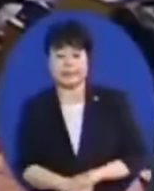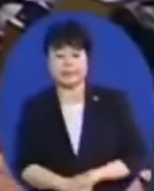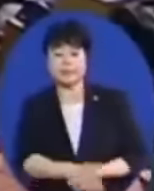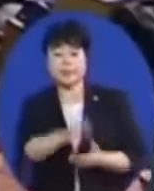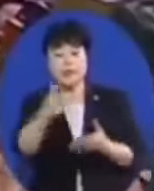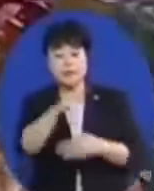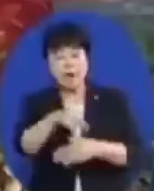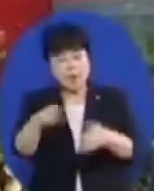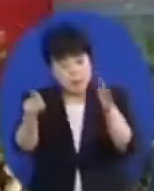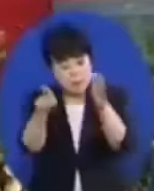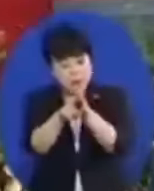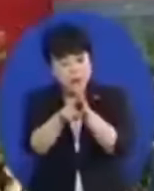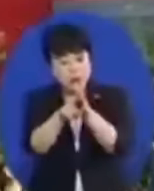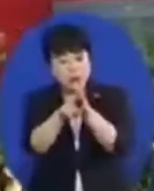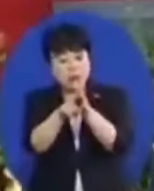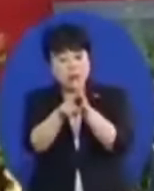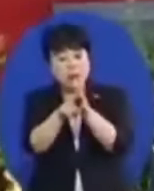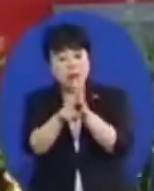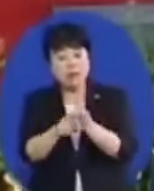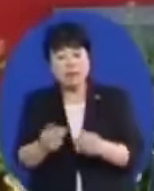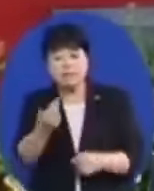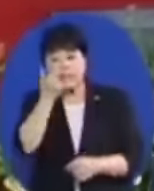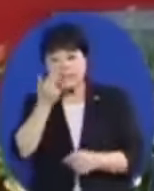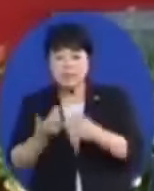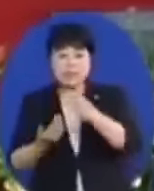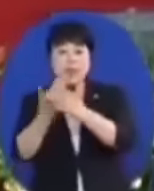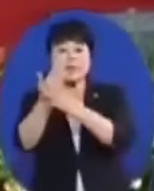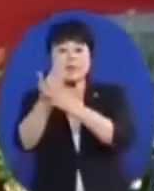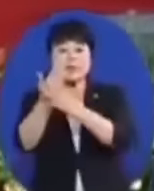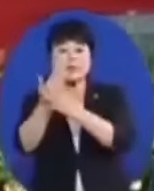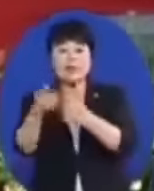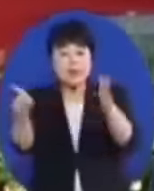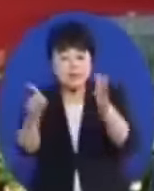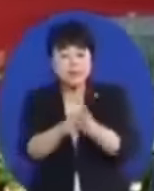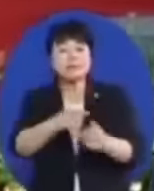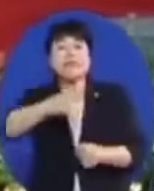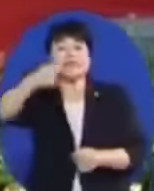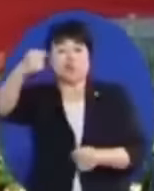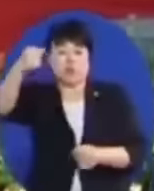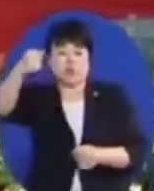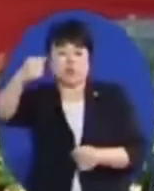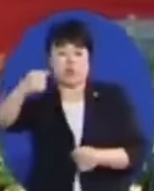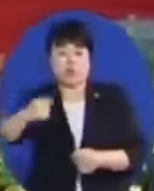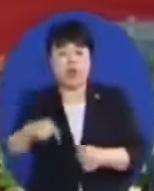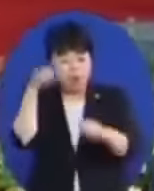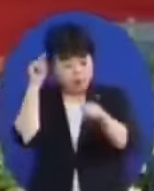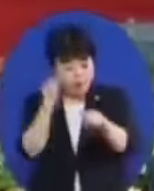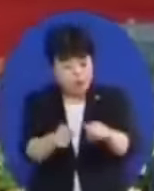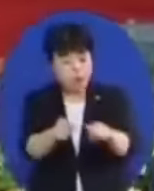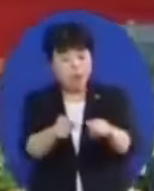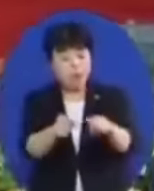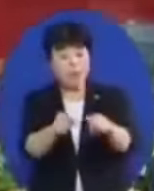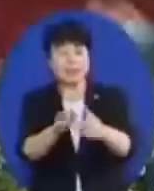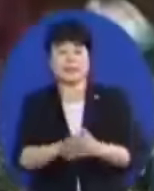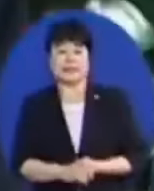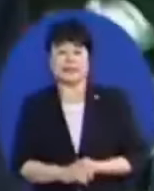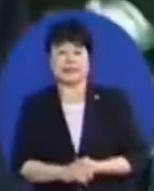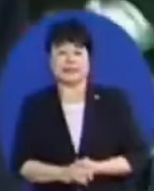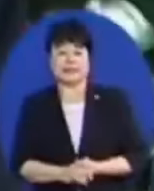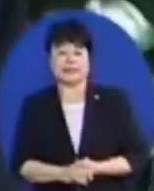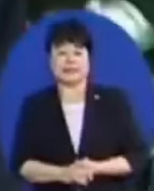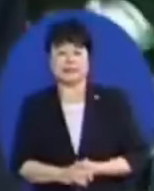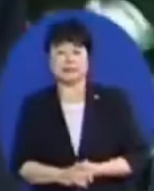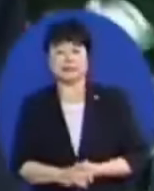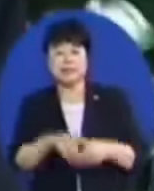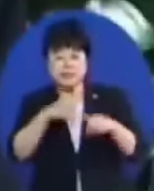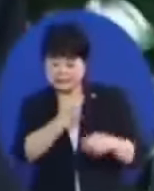우리가 마음에 믿음이 생겼으면 그 믿음을 가지고서 명령을 해야 되는 것입니다. 사도들이 병